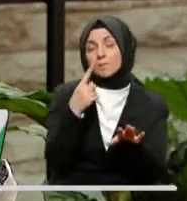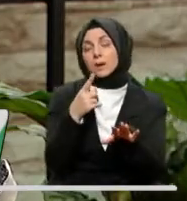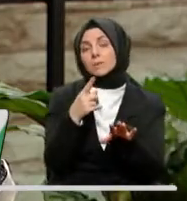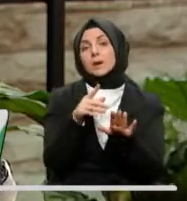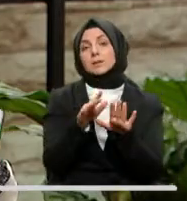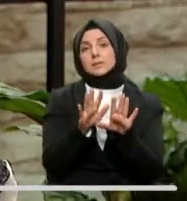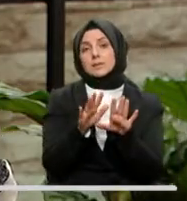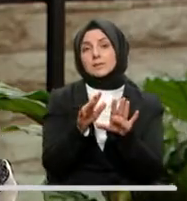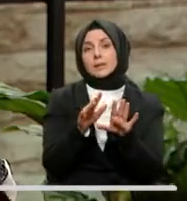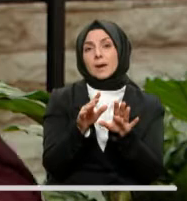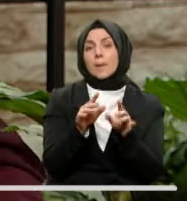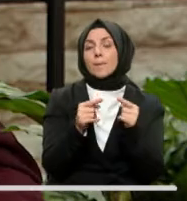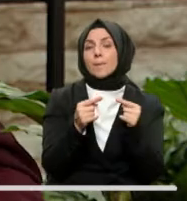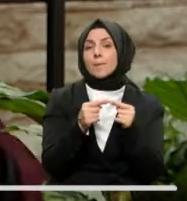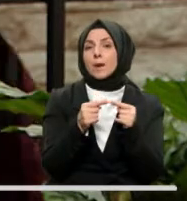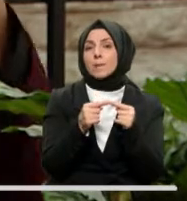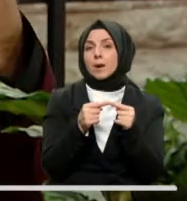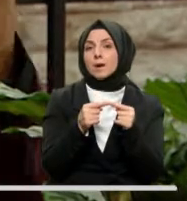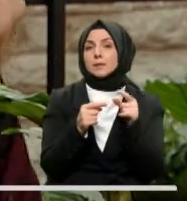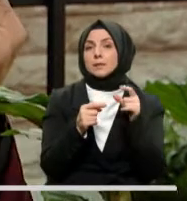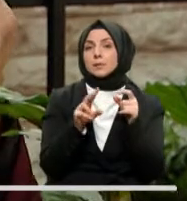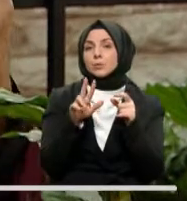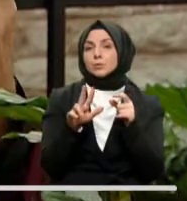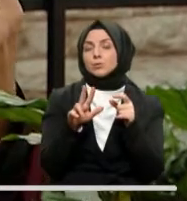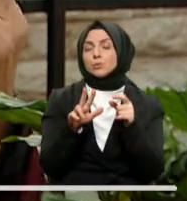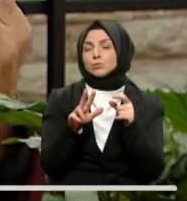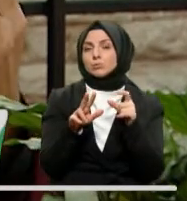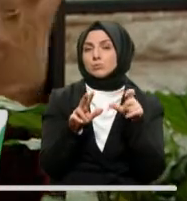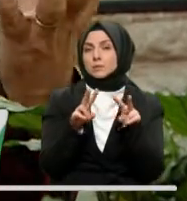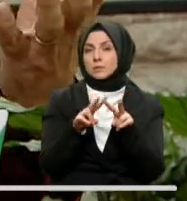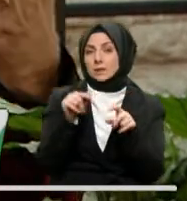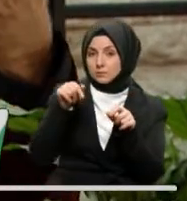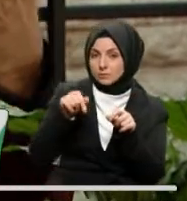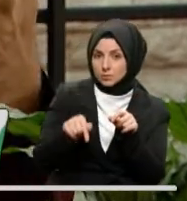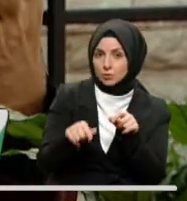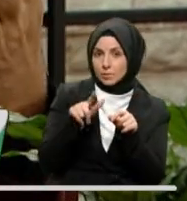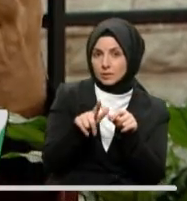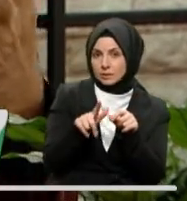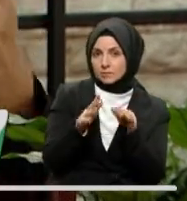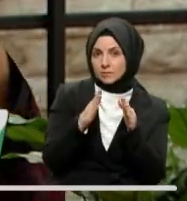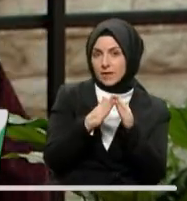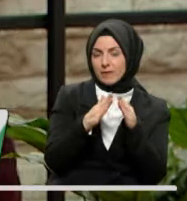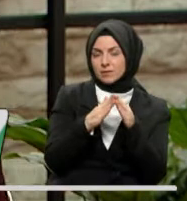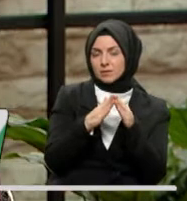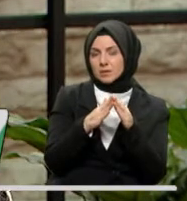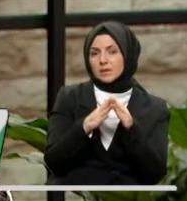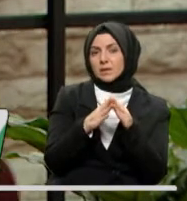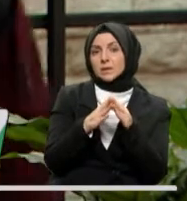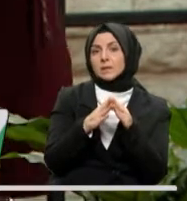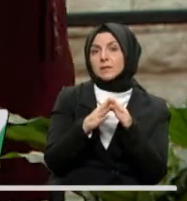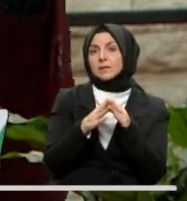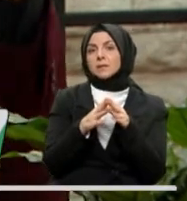gelirseniz alırsınız Neden Çünkü üst kısmı evinde mi Kaç yüzde 40'ın altında Çünkü evimize özeti kış aylarında zaten